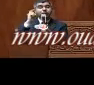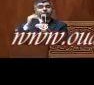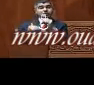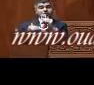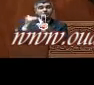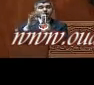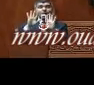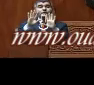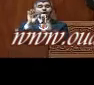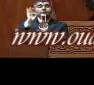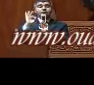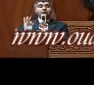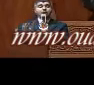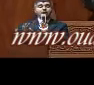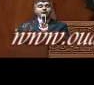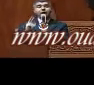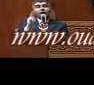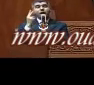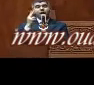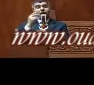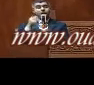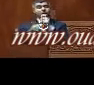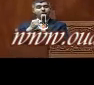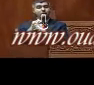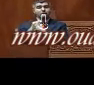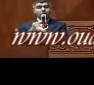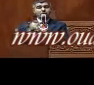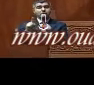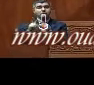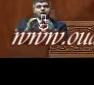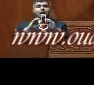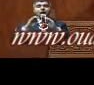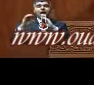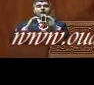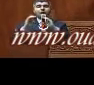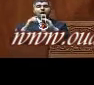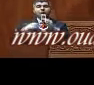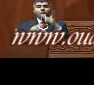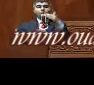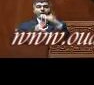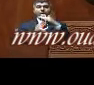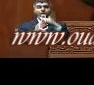10% على سنتين من خلال حوار وطني لم يكن معلقا الأخ الكريم.